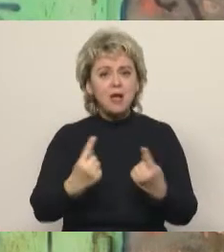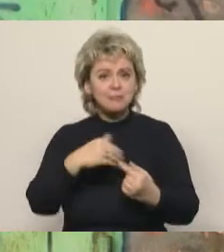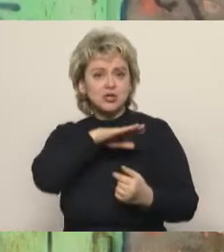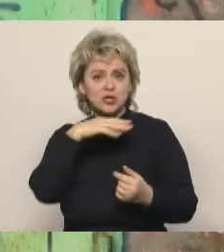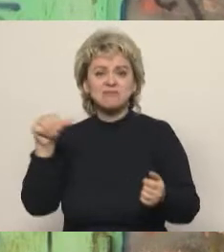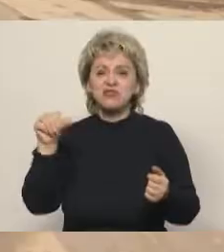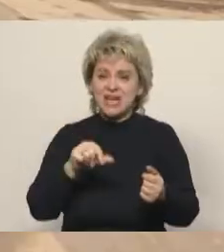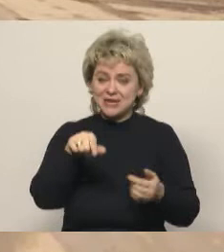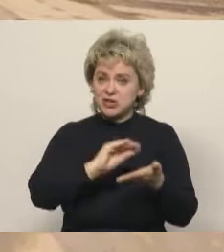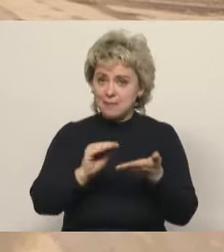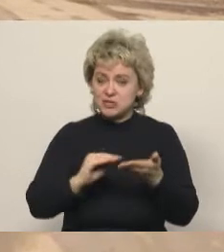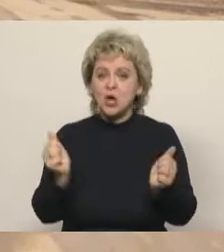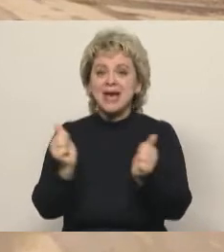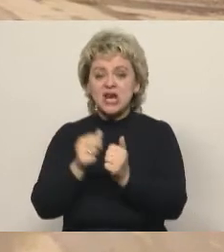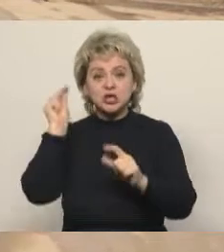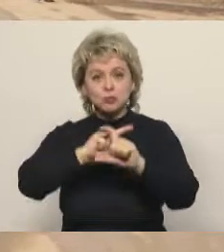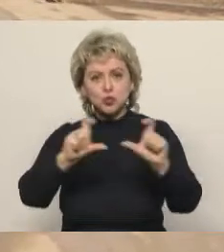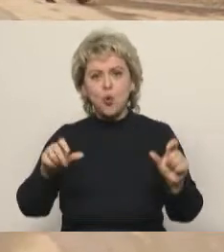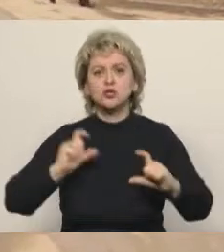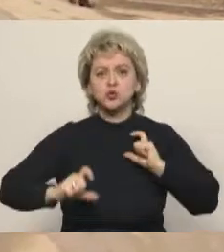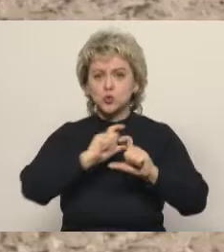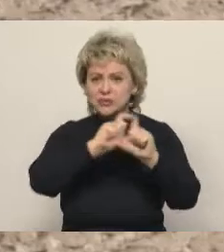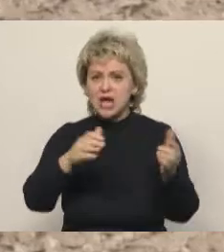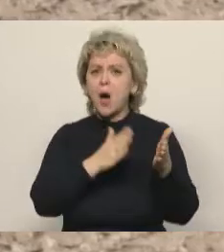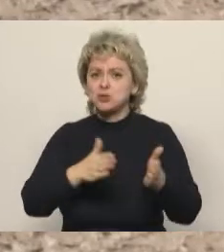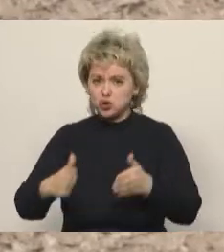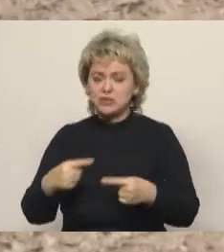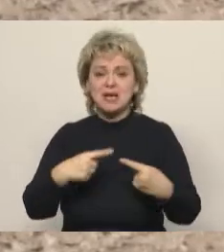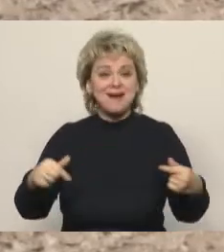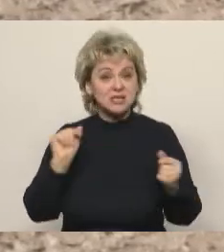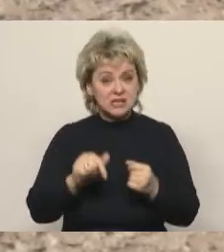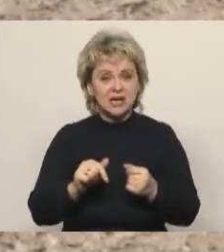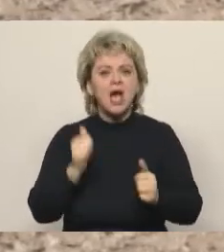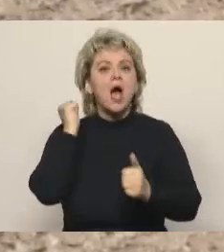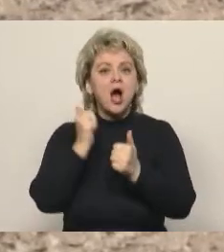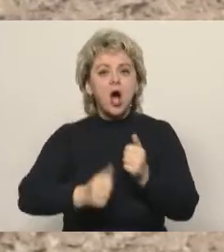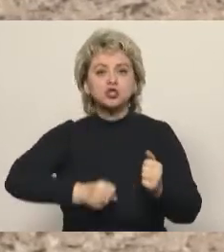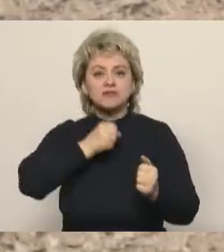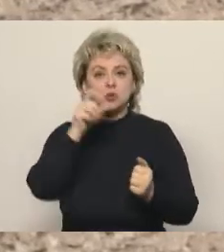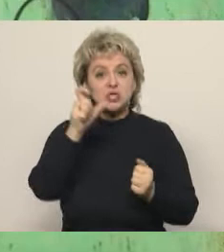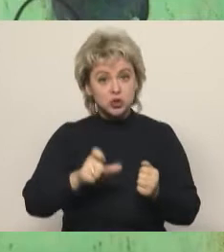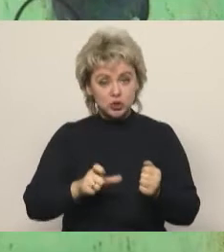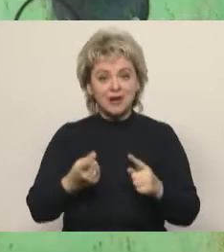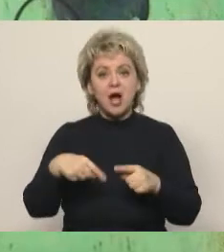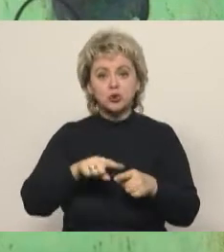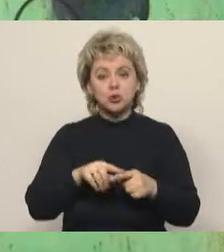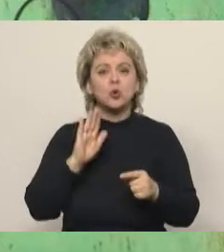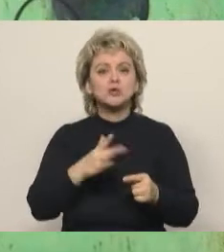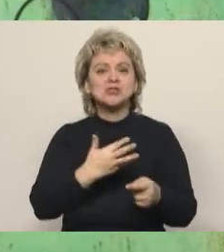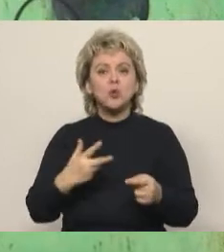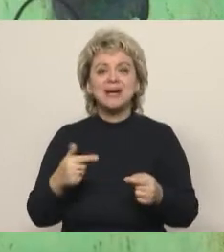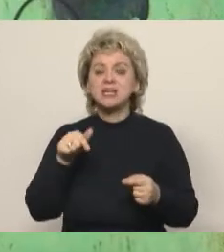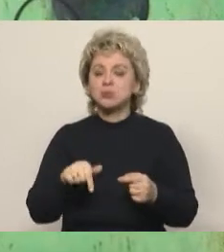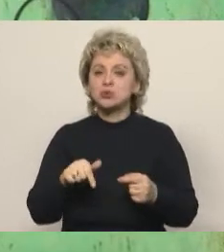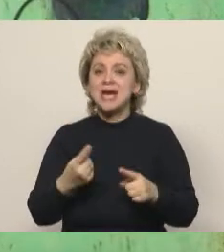много вредоносных надписей возле школ, вузов и студенческих общежитий. Каждый взрослый человек, который хоть